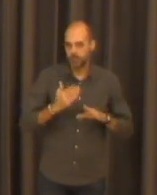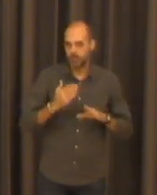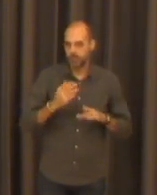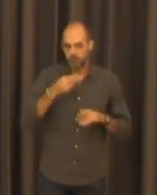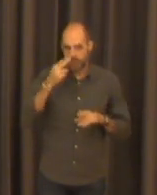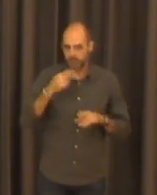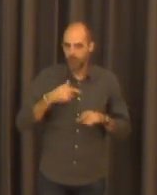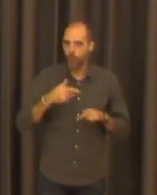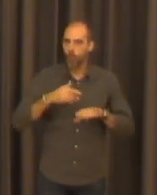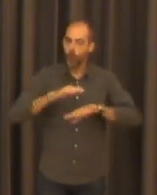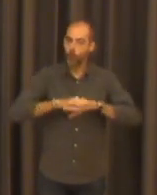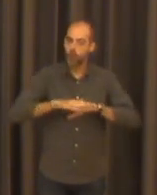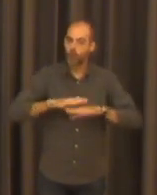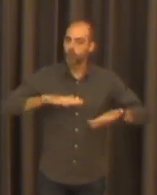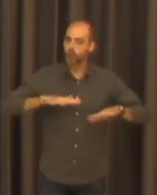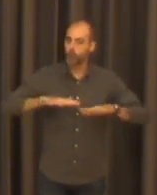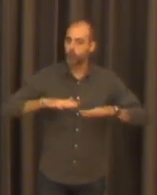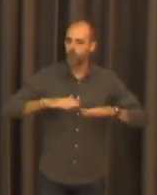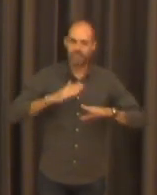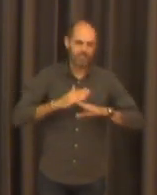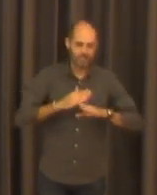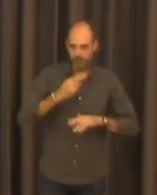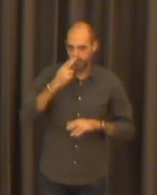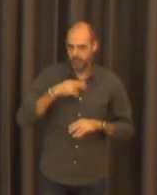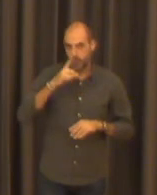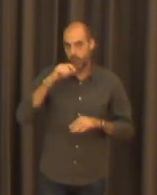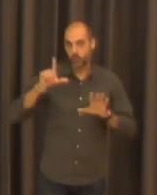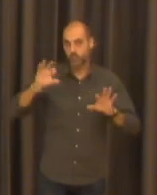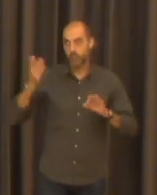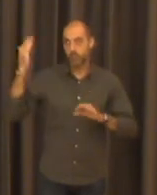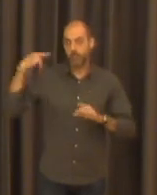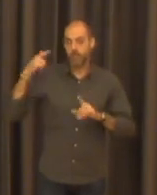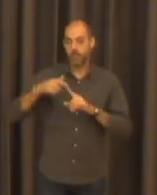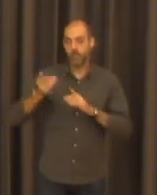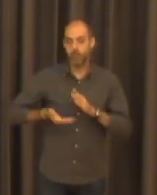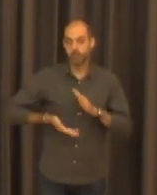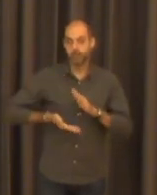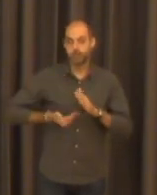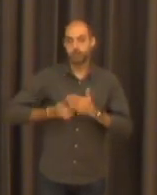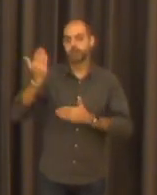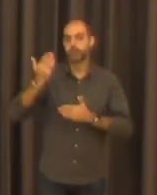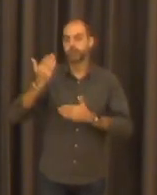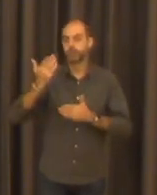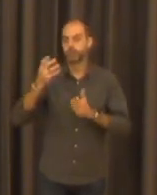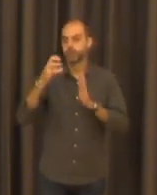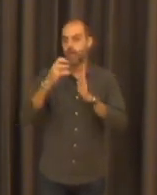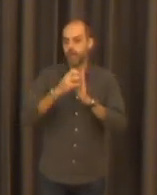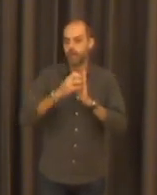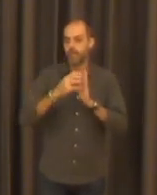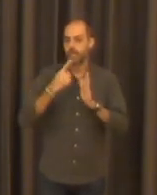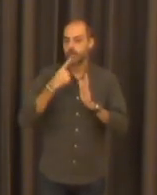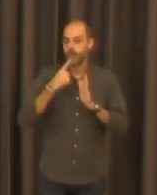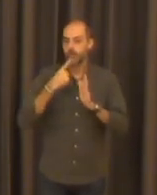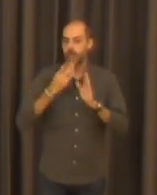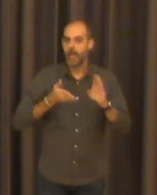Els verbs de moviment m'han interessat sempre. Als anys 70 ja vaig publicar un article que se'n deia Anem o venim, a la revista Els Marges,